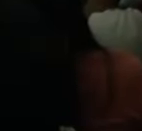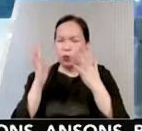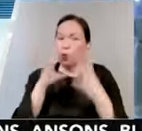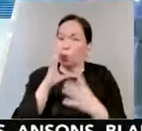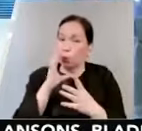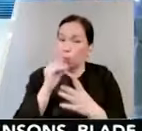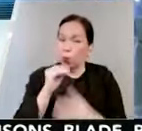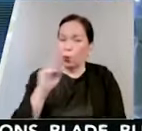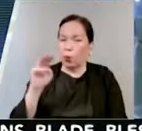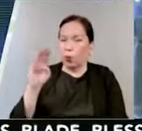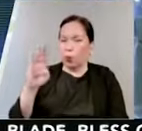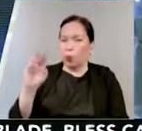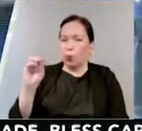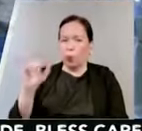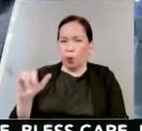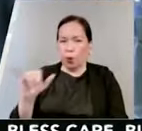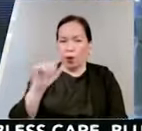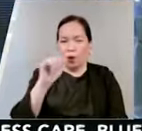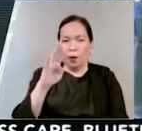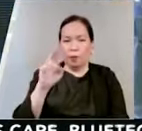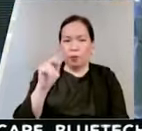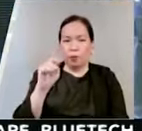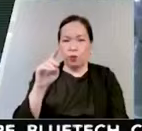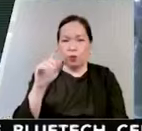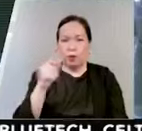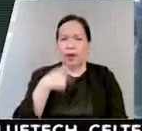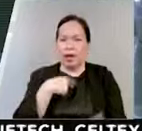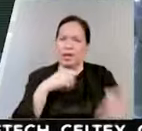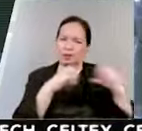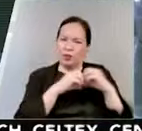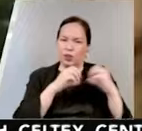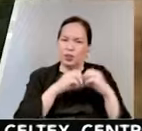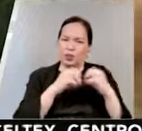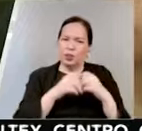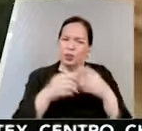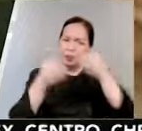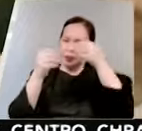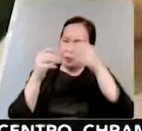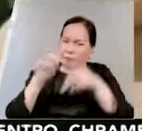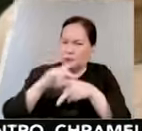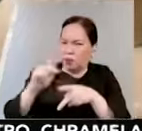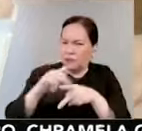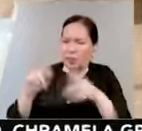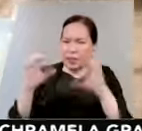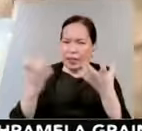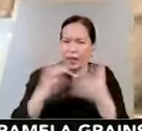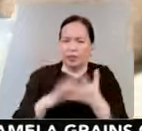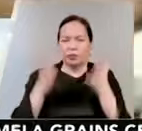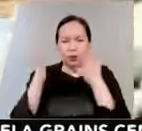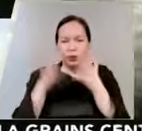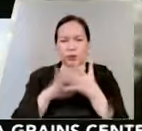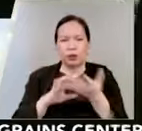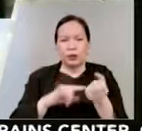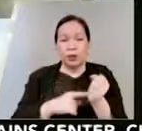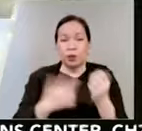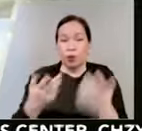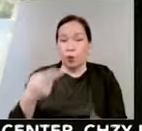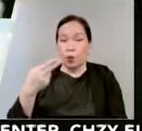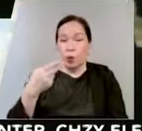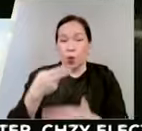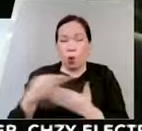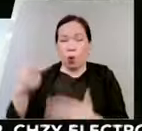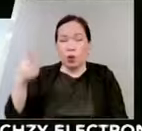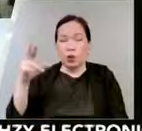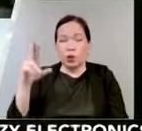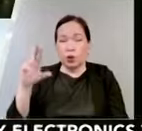Mindanao leg na award-winning GMA Masterclass The Conversation Series na ginanap sa Holy Cross of Davao College sa Davao